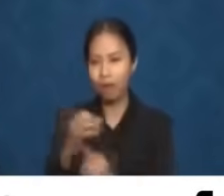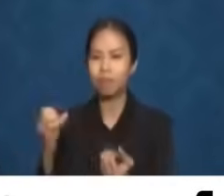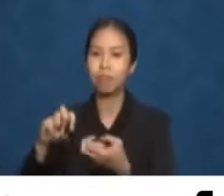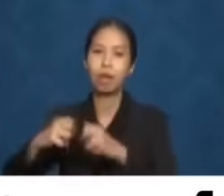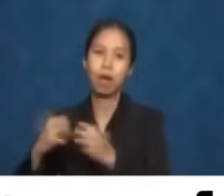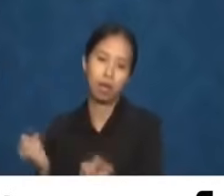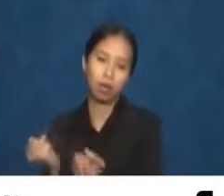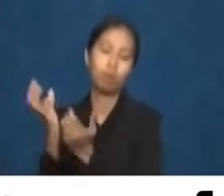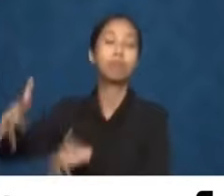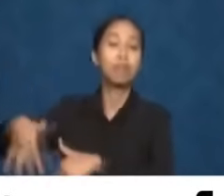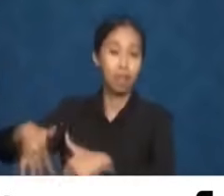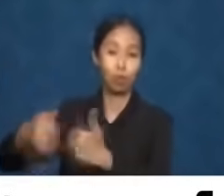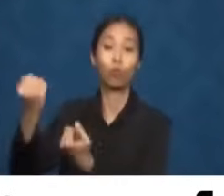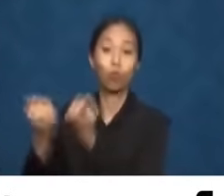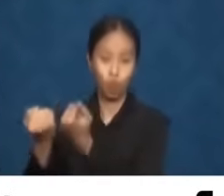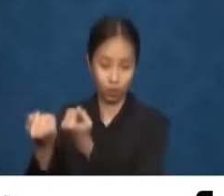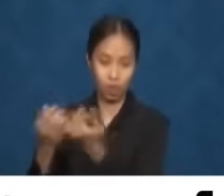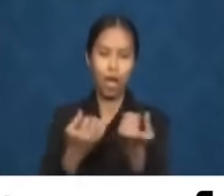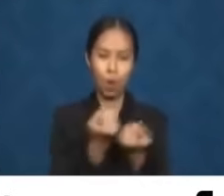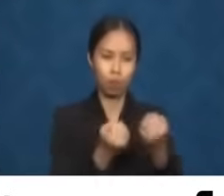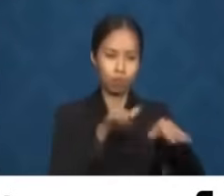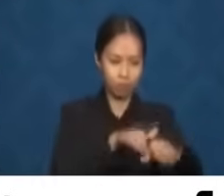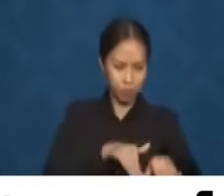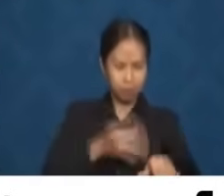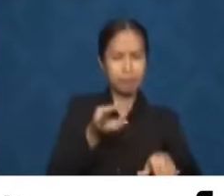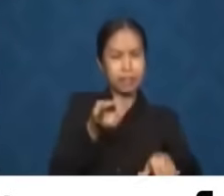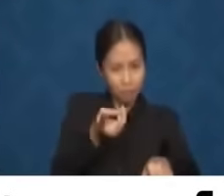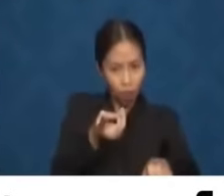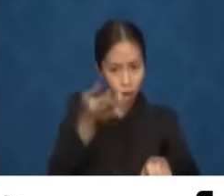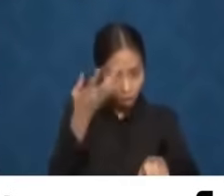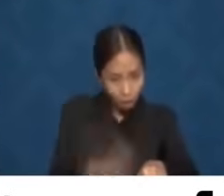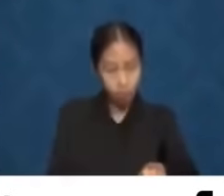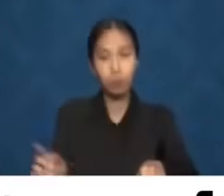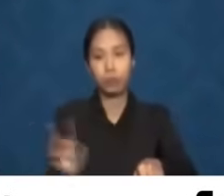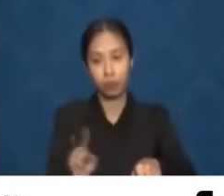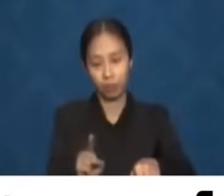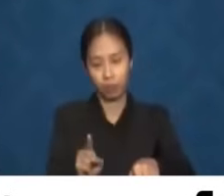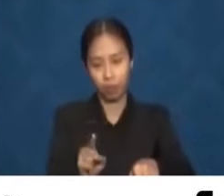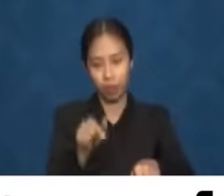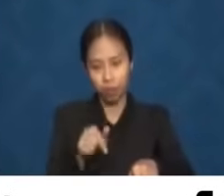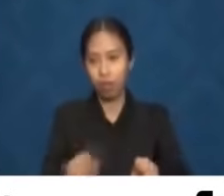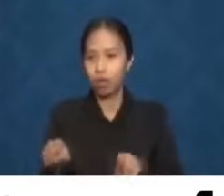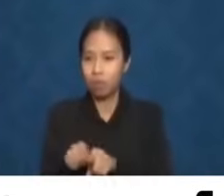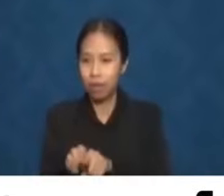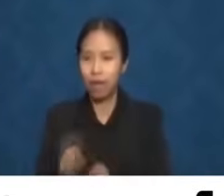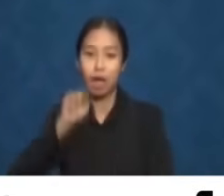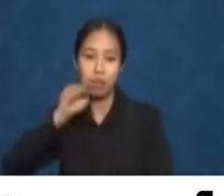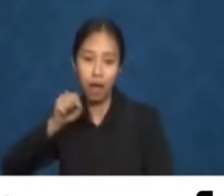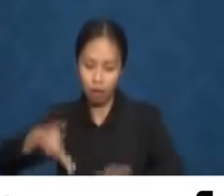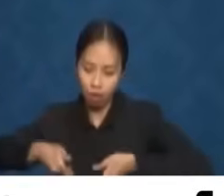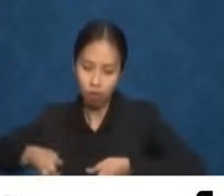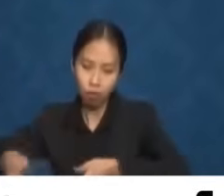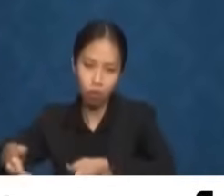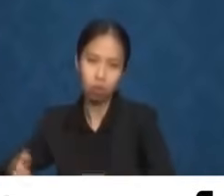นแล้วก็ล่าช้าจนสุดท้ายนำไปสู่การปะทะกันที่เกิดขึ้นเมื่อวันที่10ที่ผ่านมาแล้วคุณเอกนัทก็บอกนะครับว่าอยากให้มีการเร่งรั